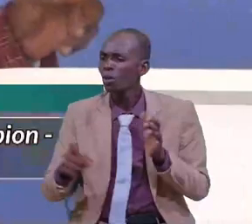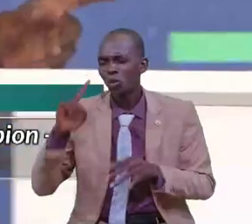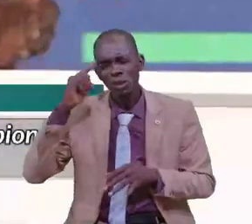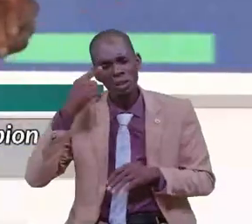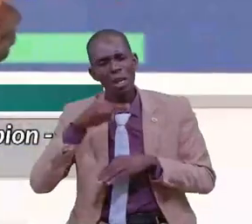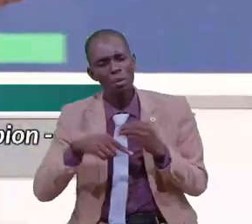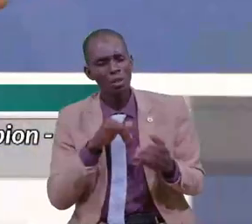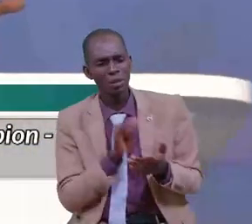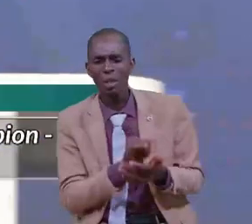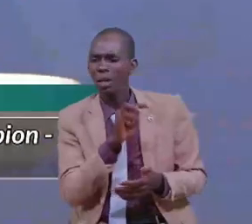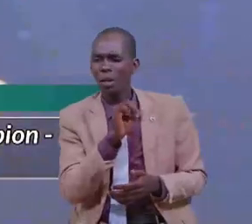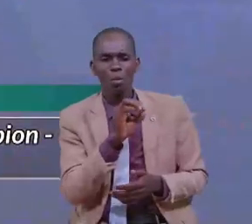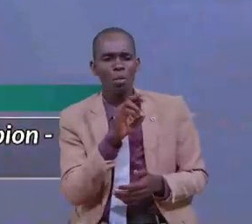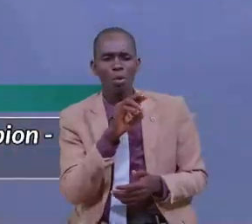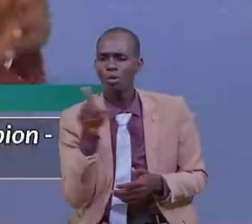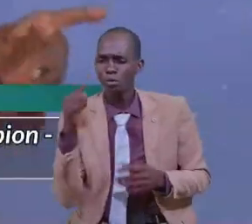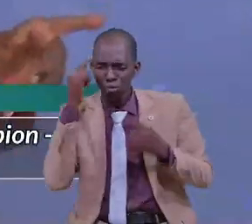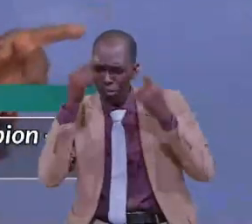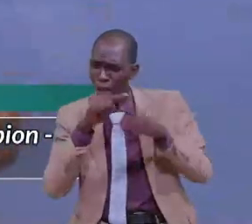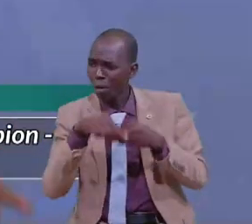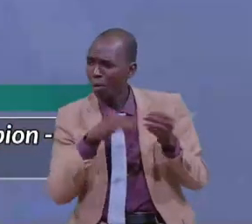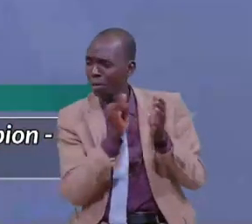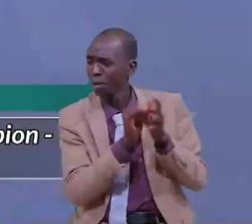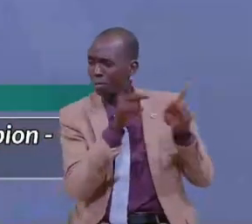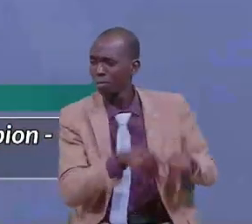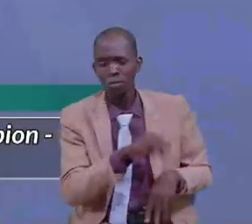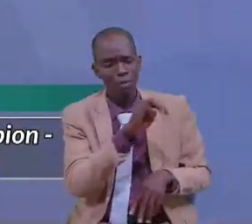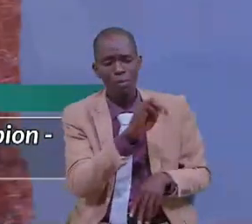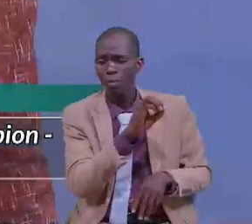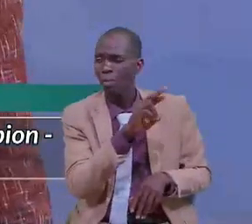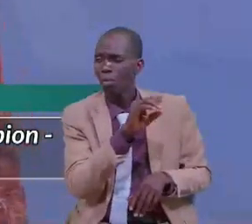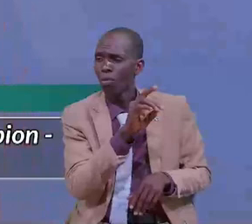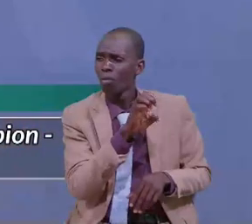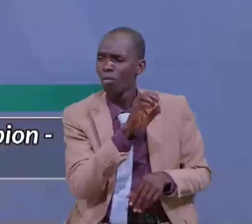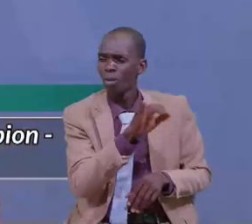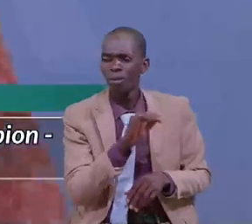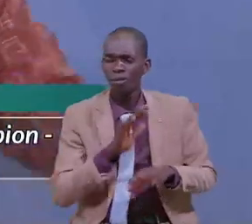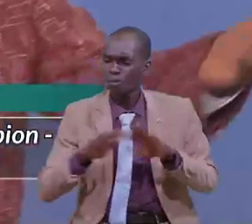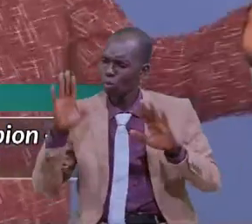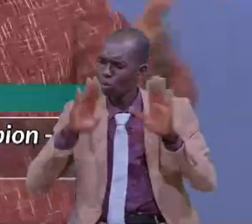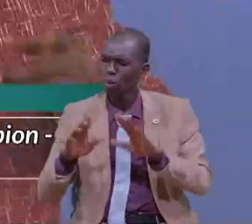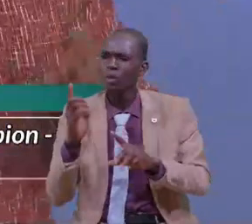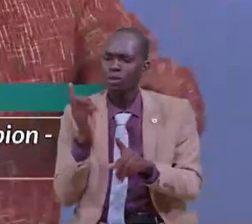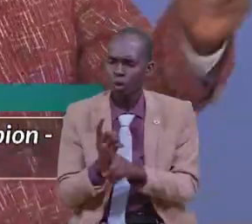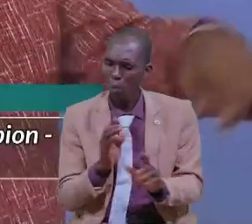Mardoché? Il faut mettre le poteau là. Et va vers le roi et dit au